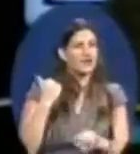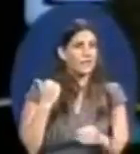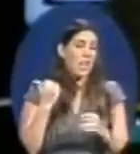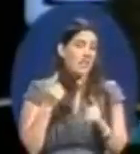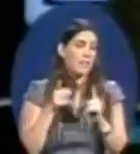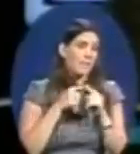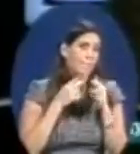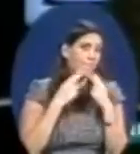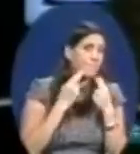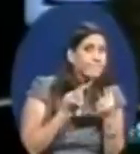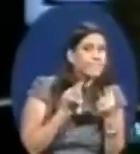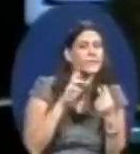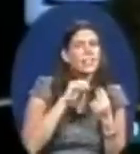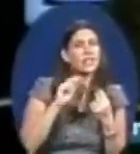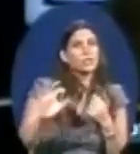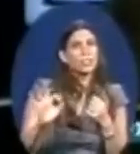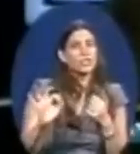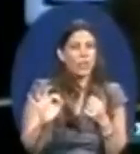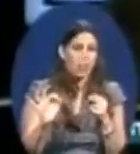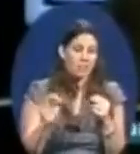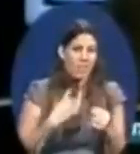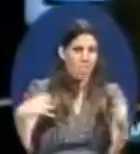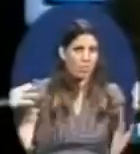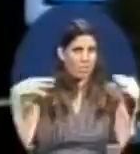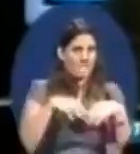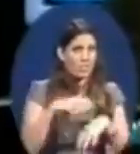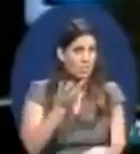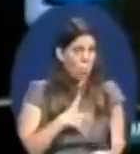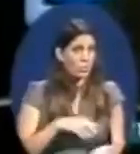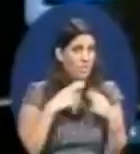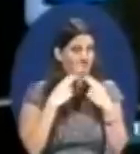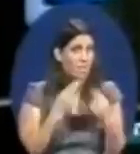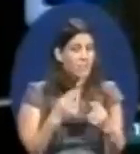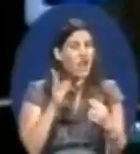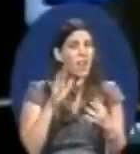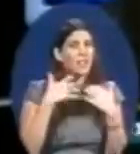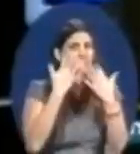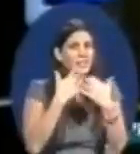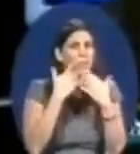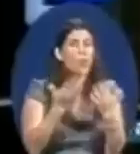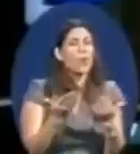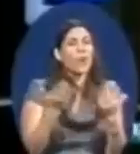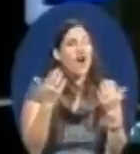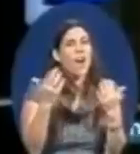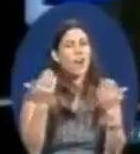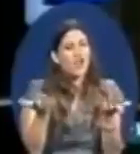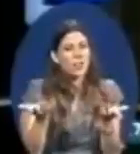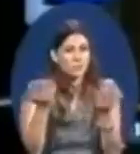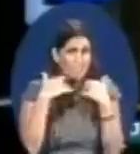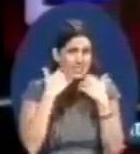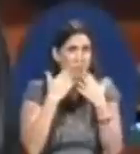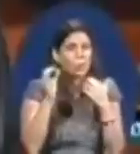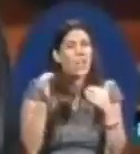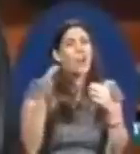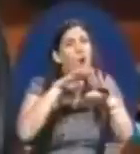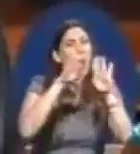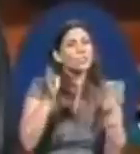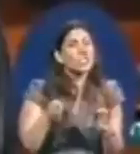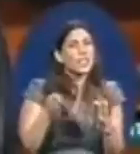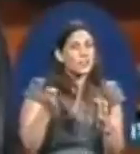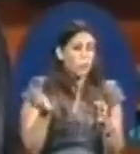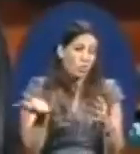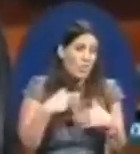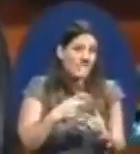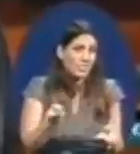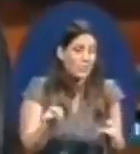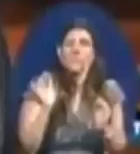מתייחסים לעניין שלשמו התכנסנו, את רוצה להגיב על סיפור ההוסטלים, הפרשה שנחשפה היום בצהריים. כן, וזה גם העניין